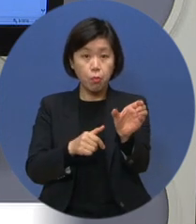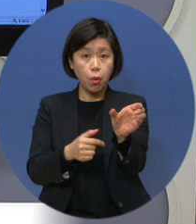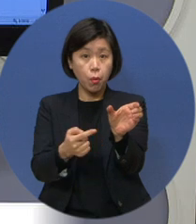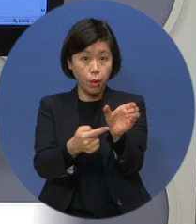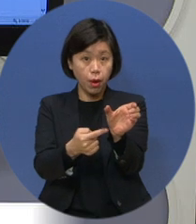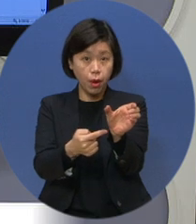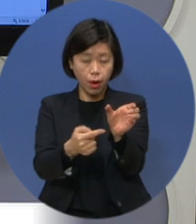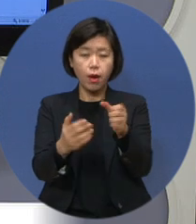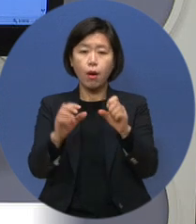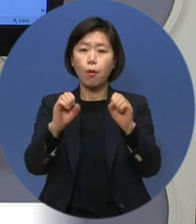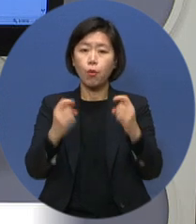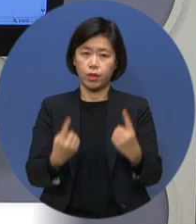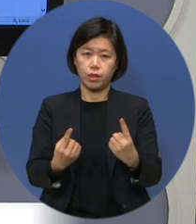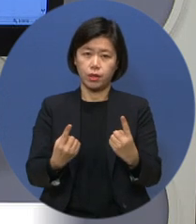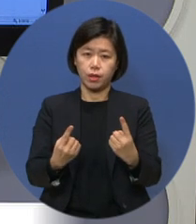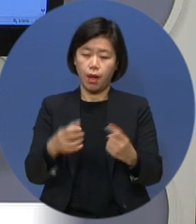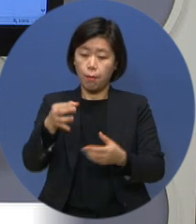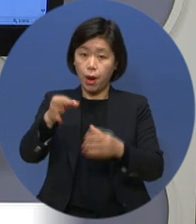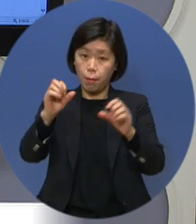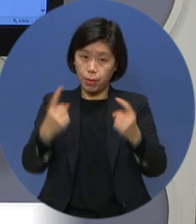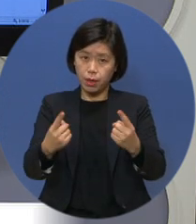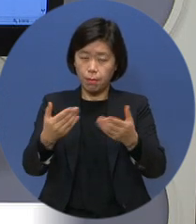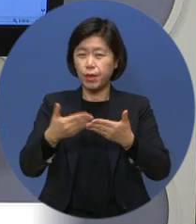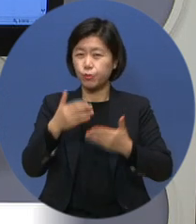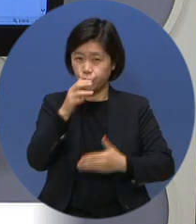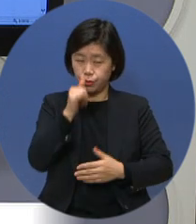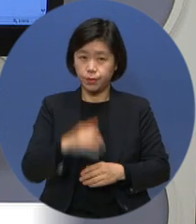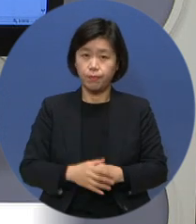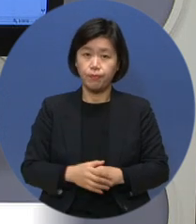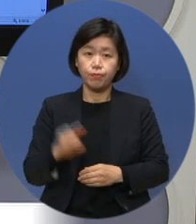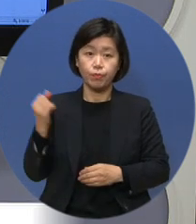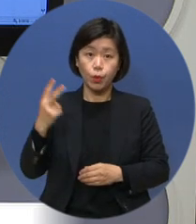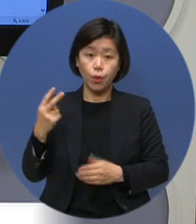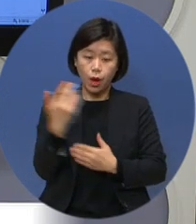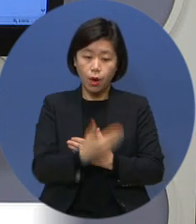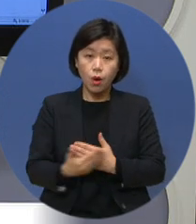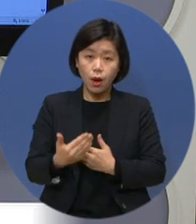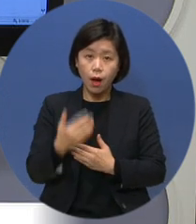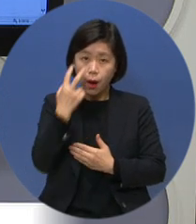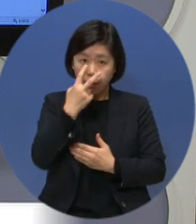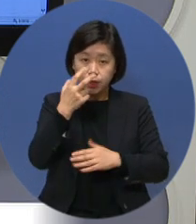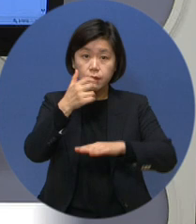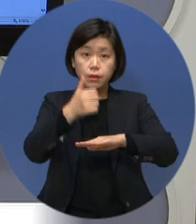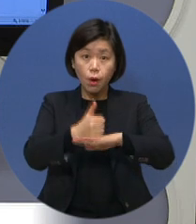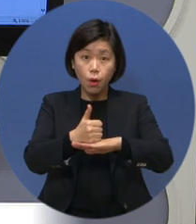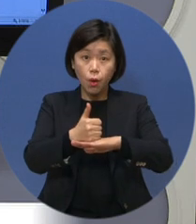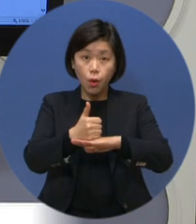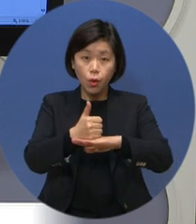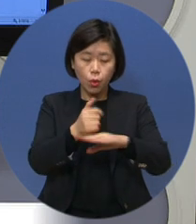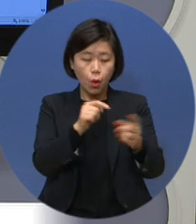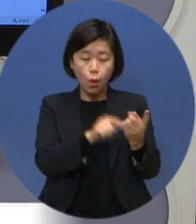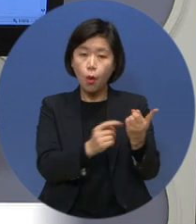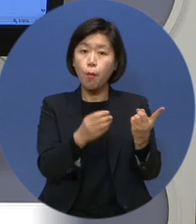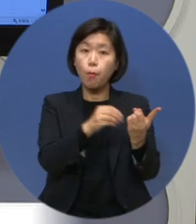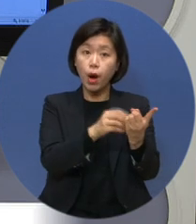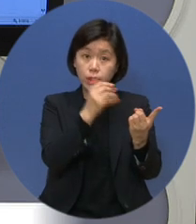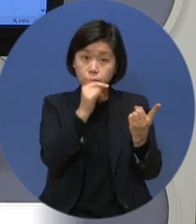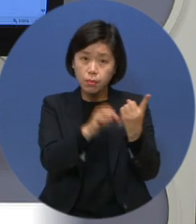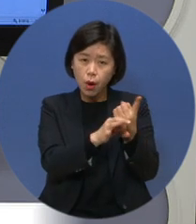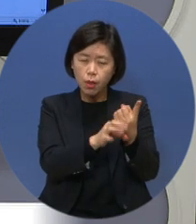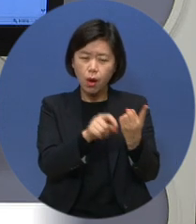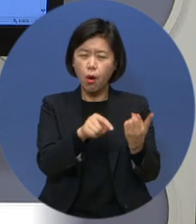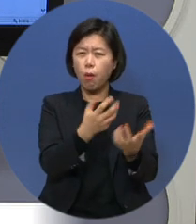되는데요 또한 건강진단 결과 설을 전자 증명서로 활용하면 서류 발급을 위해 보건소를